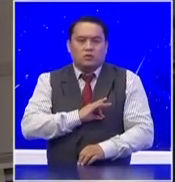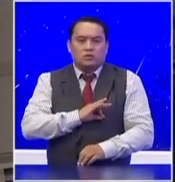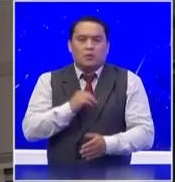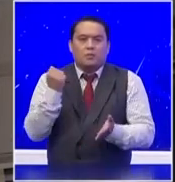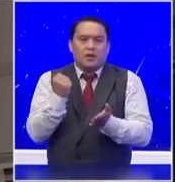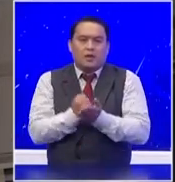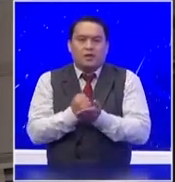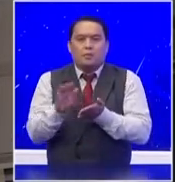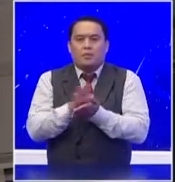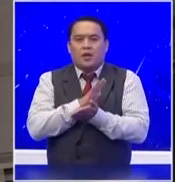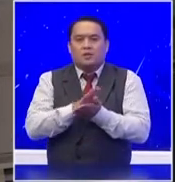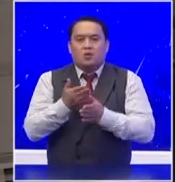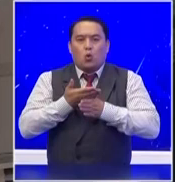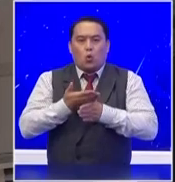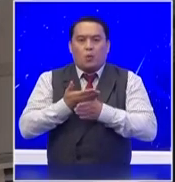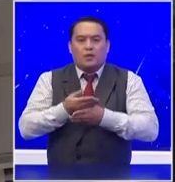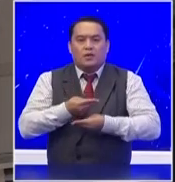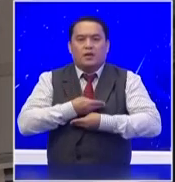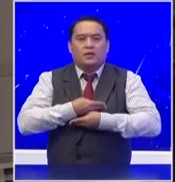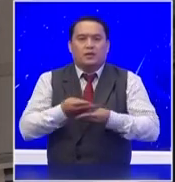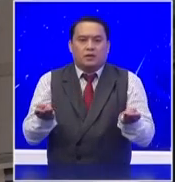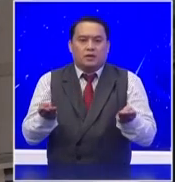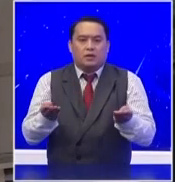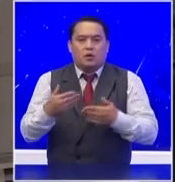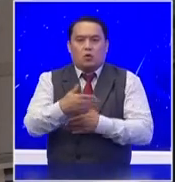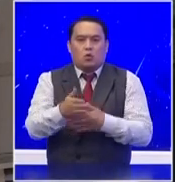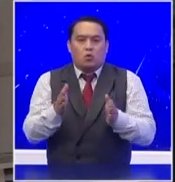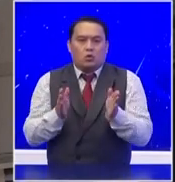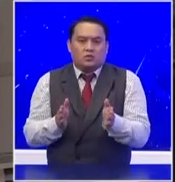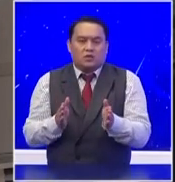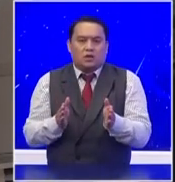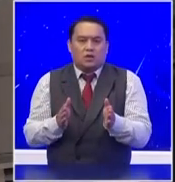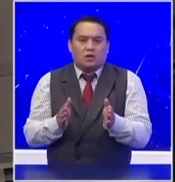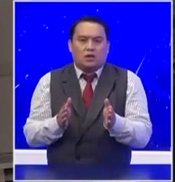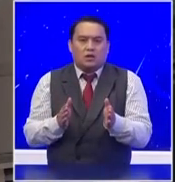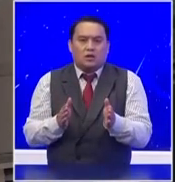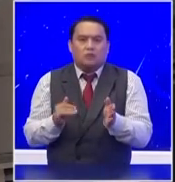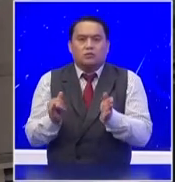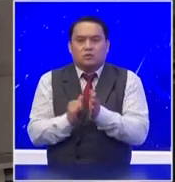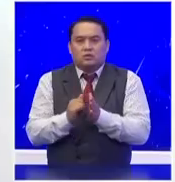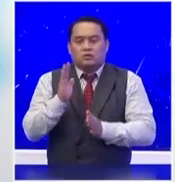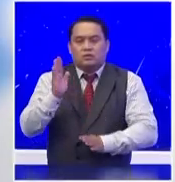дайындап, тегін гуманитарлық көмек деп әрбір осы қорапшаға ішіндегі әрбір затқа қойылатын болады.